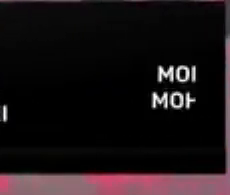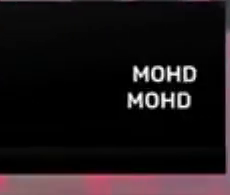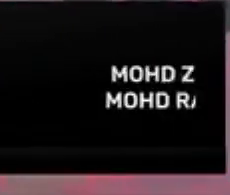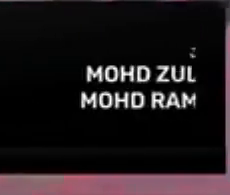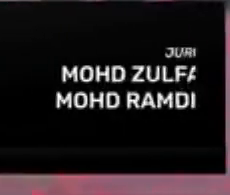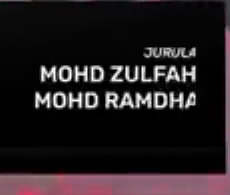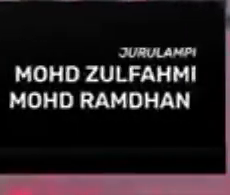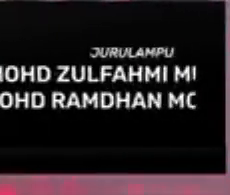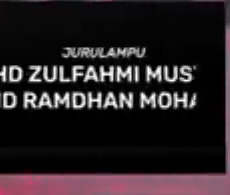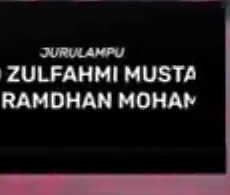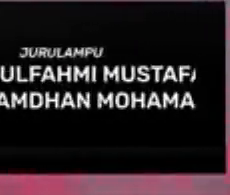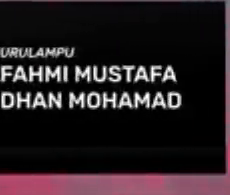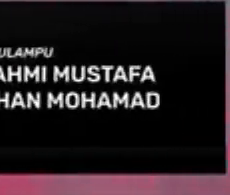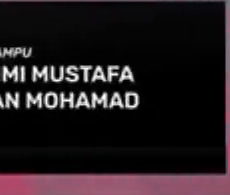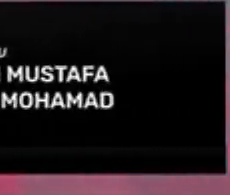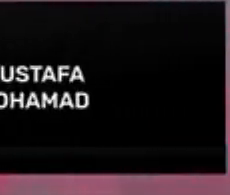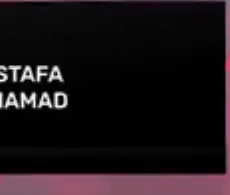anda berada hai hai